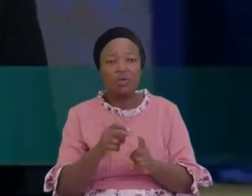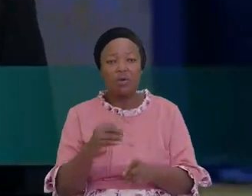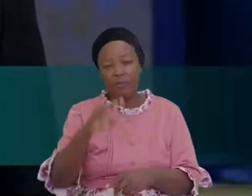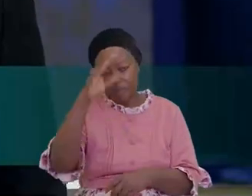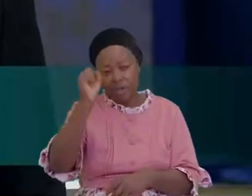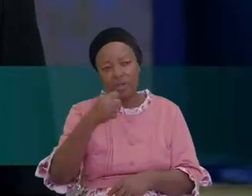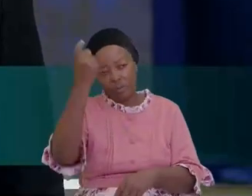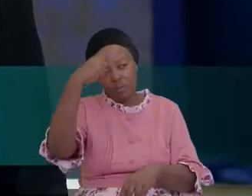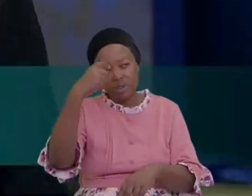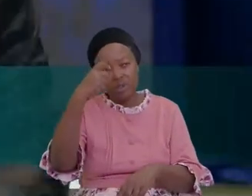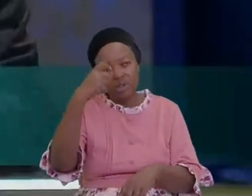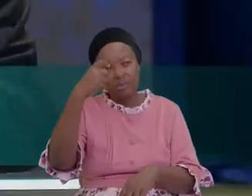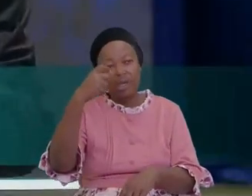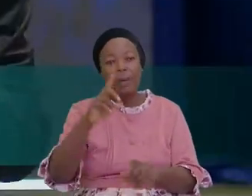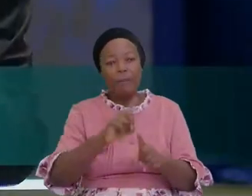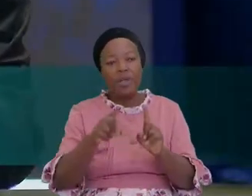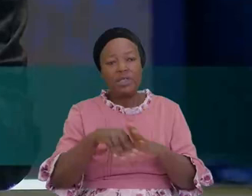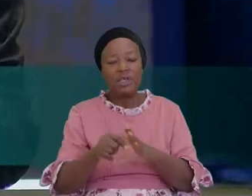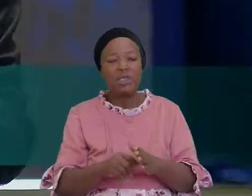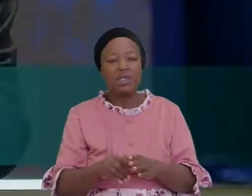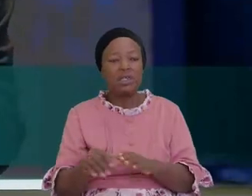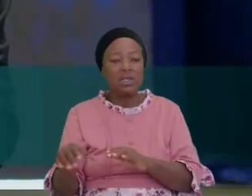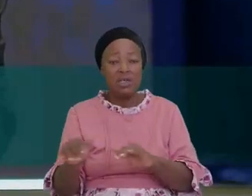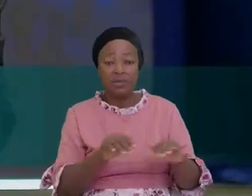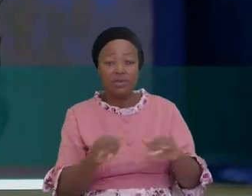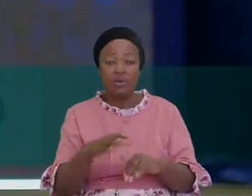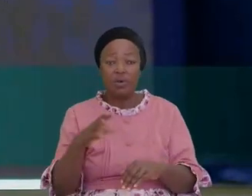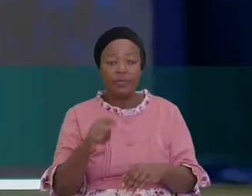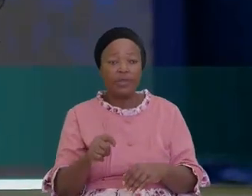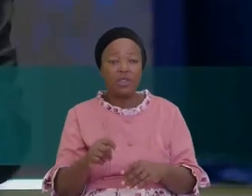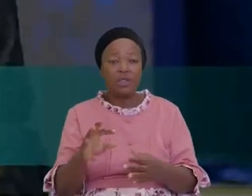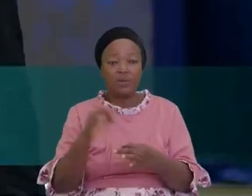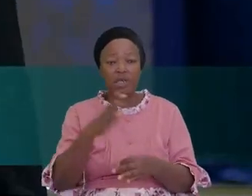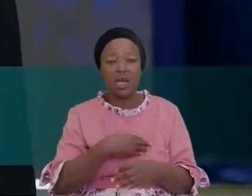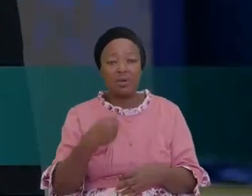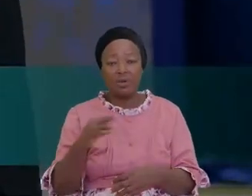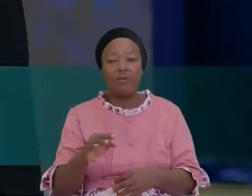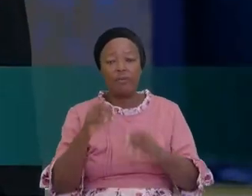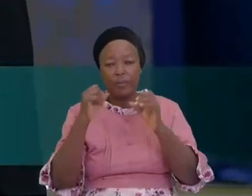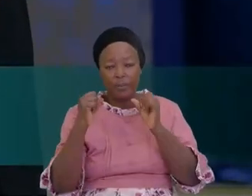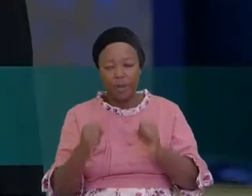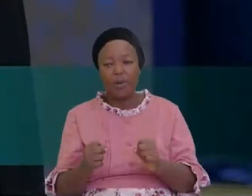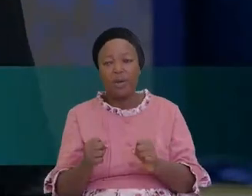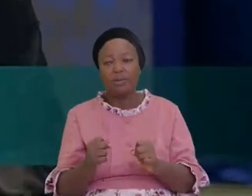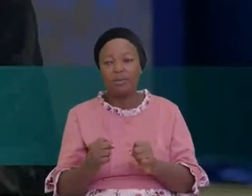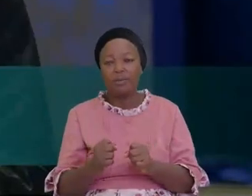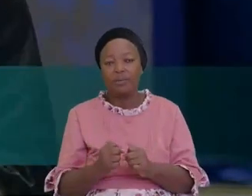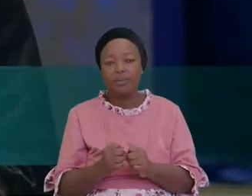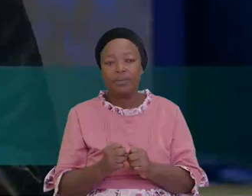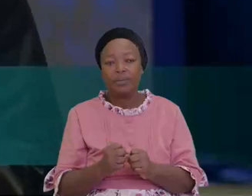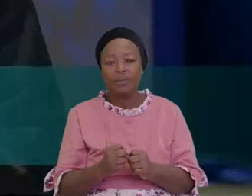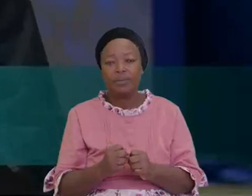les discours persuasifs de la sagesse, mais sur une démonstration